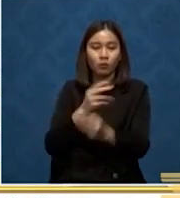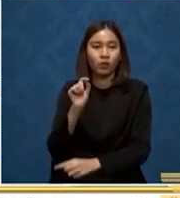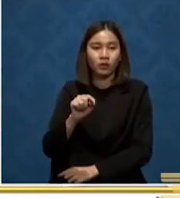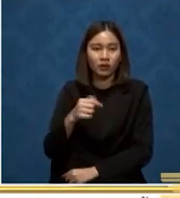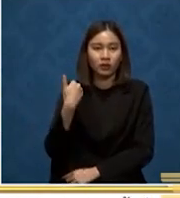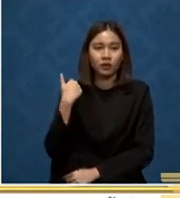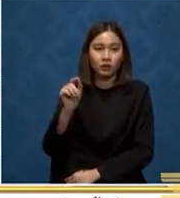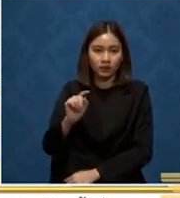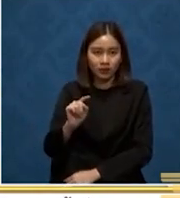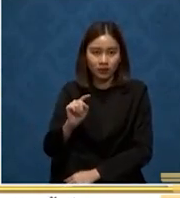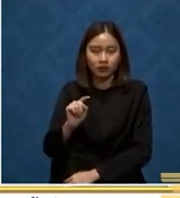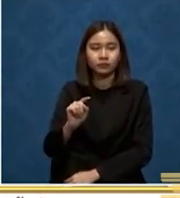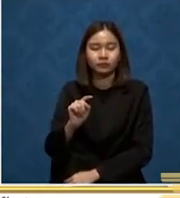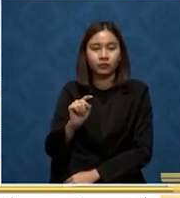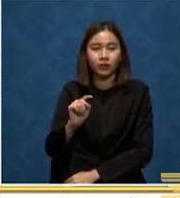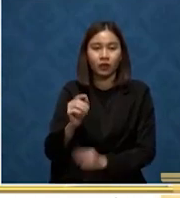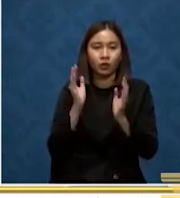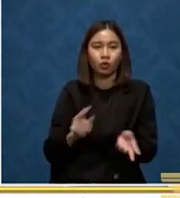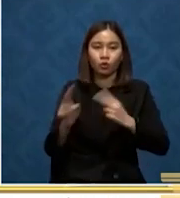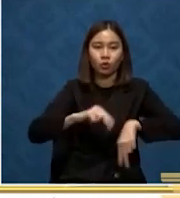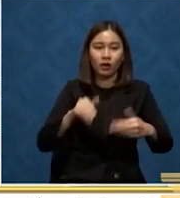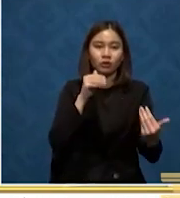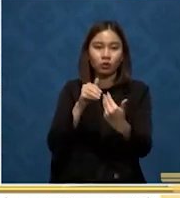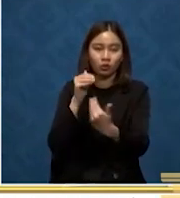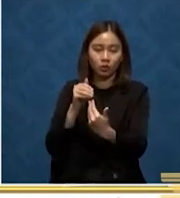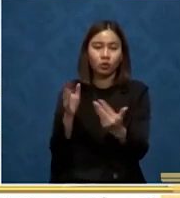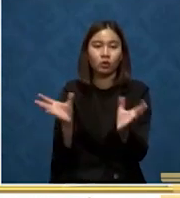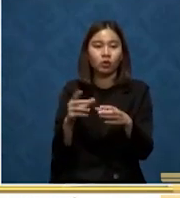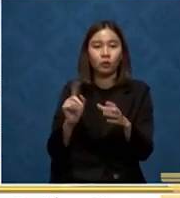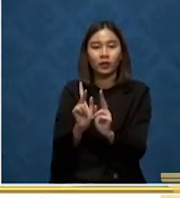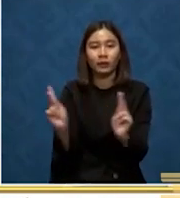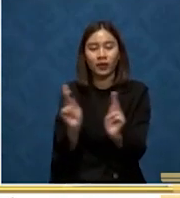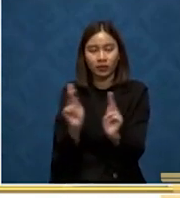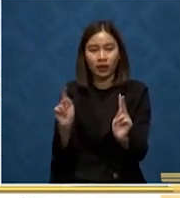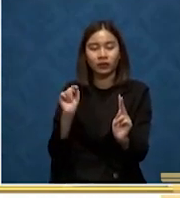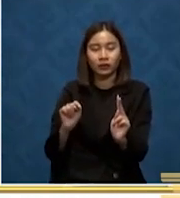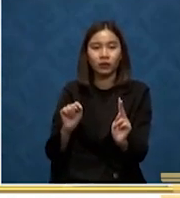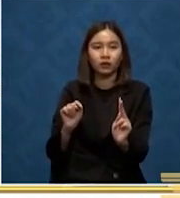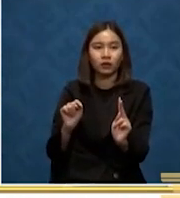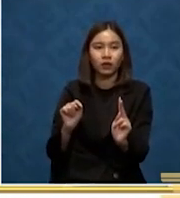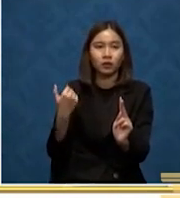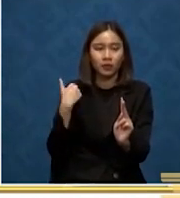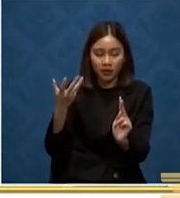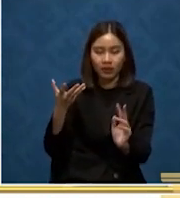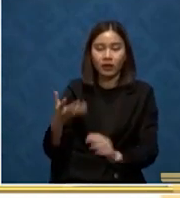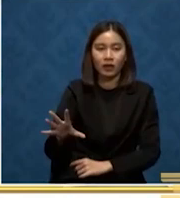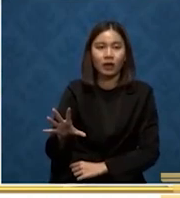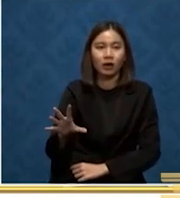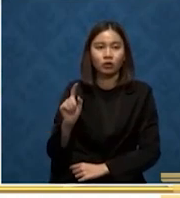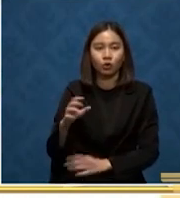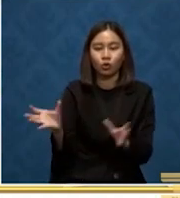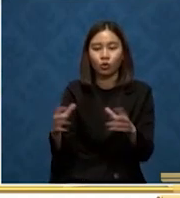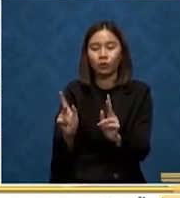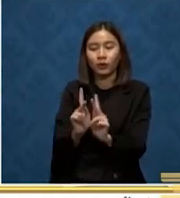จะได้มีผู้ทดูแลโดยต่ง โดยกนะ กราธิการตันี้มัมีอยู่แล้วในกามาธิก